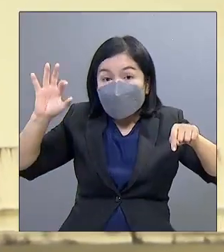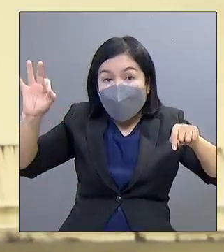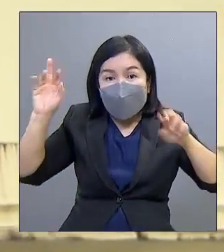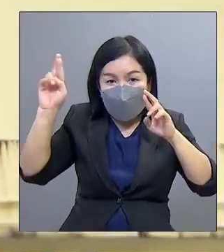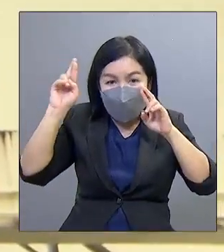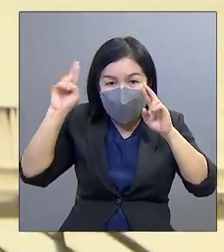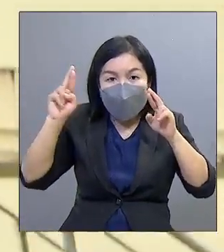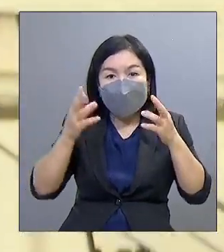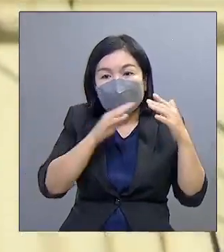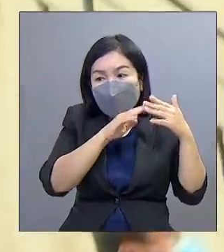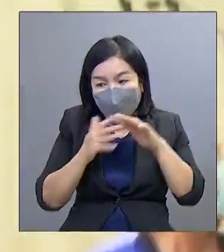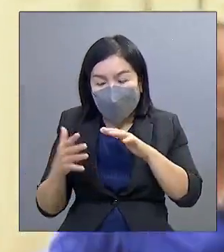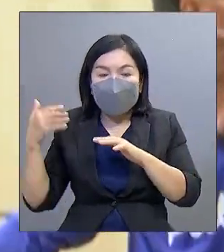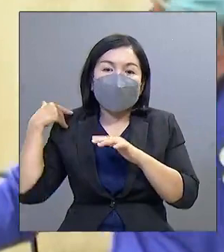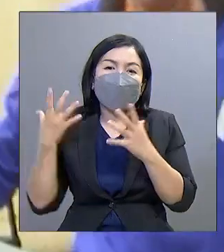างสูงค่ะ